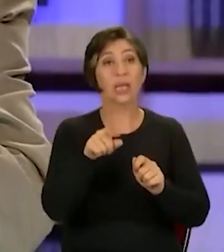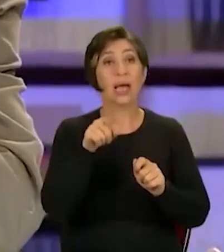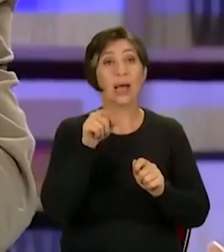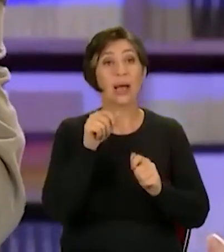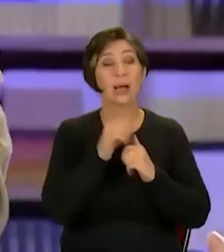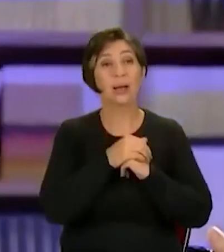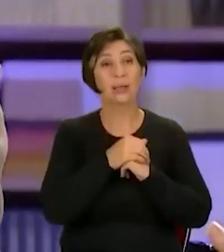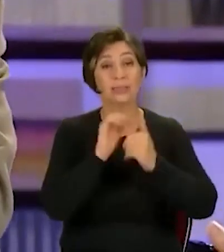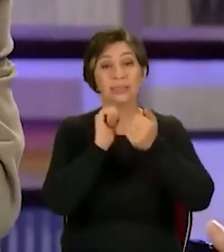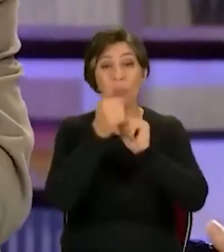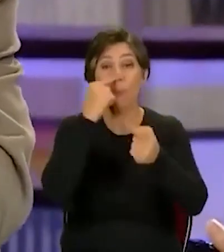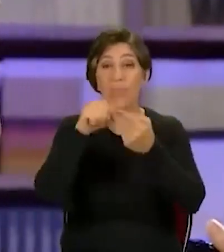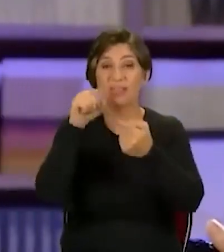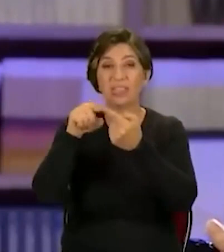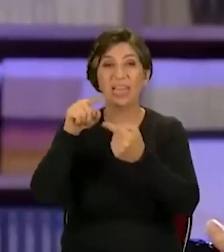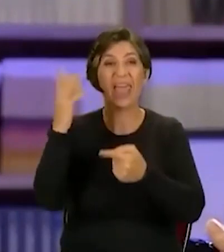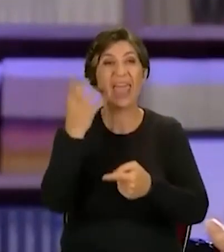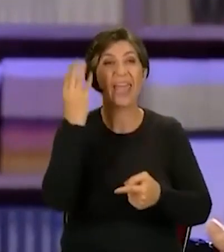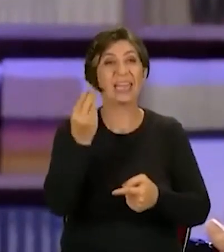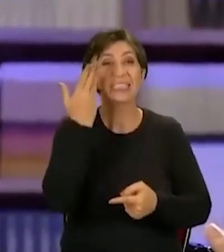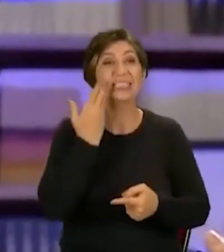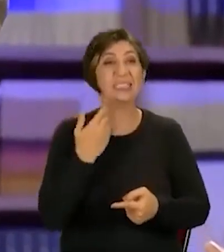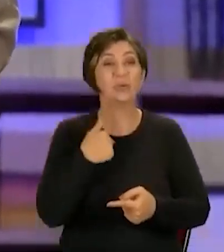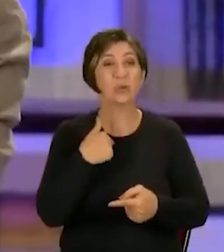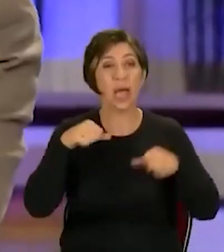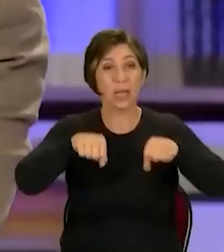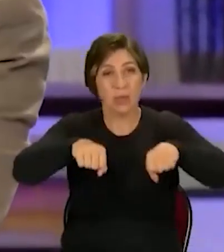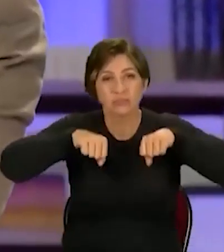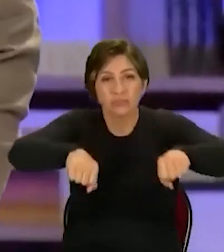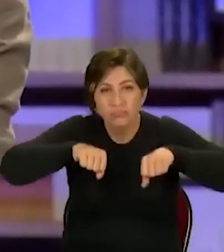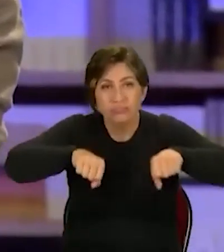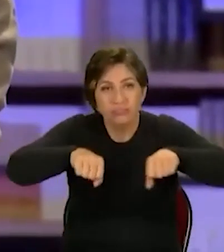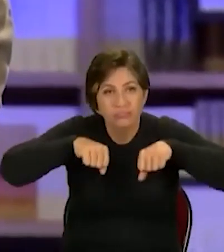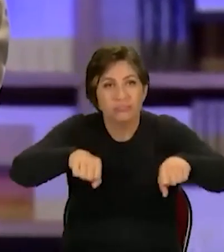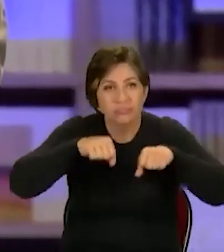o spor branşlarının en iyilerini izliyoruz biz. Ata biniyor, jokey.